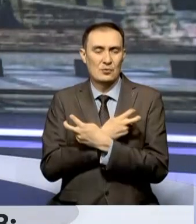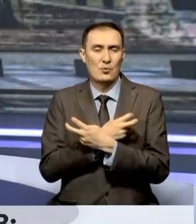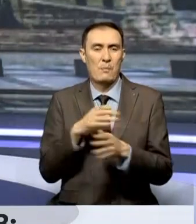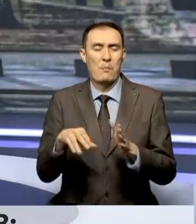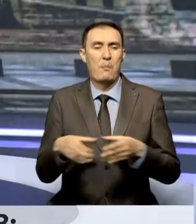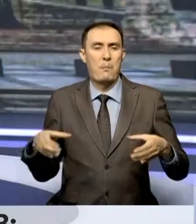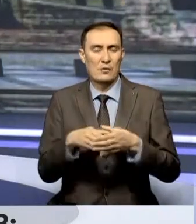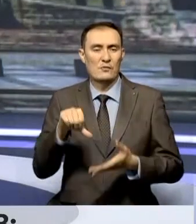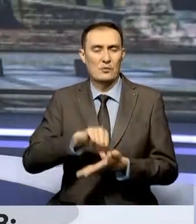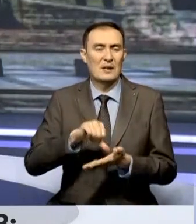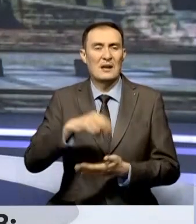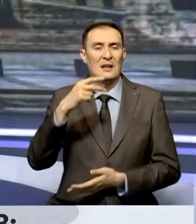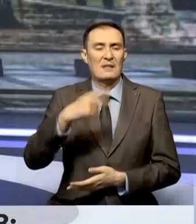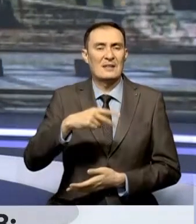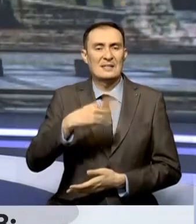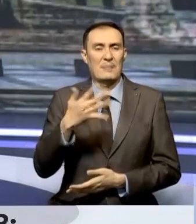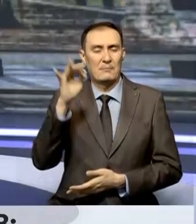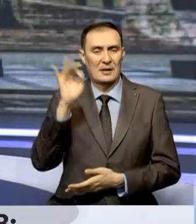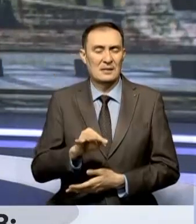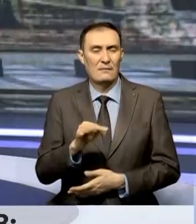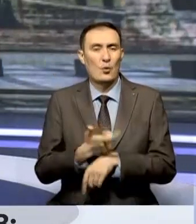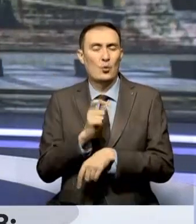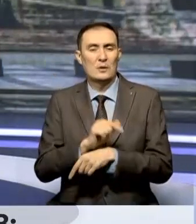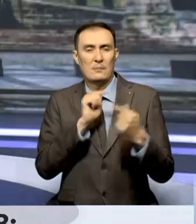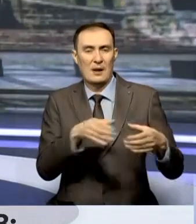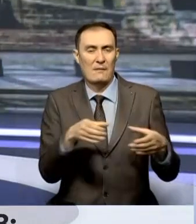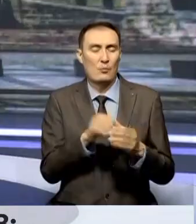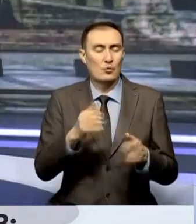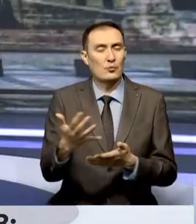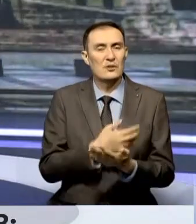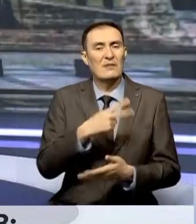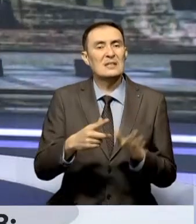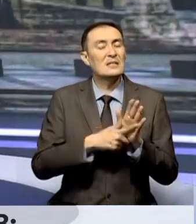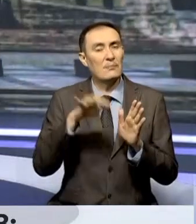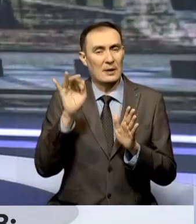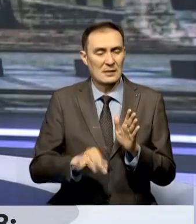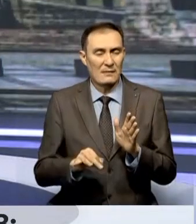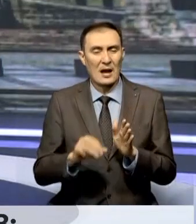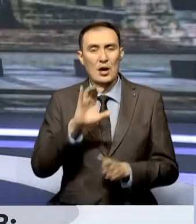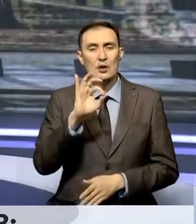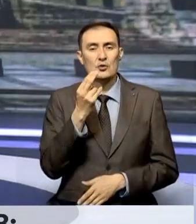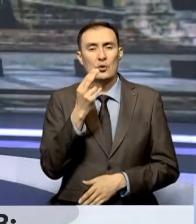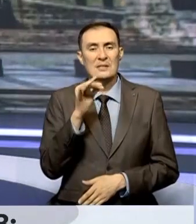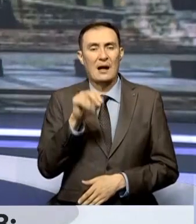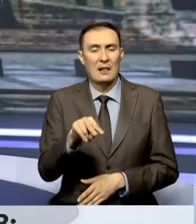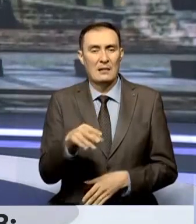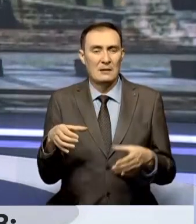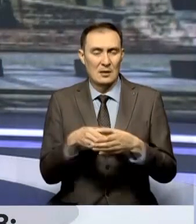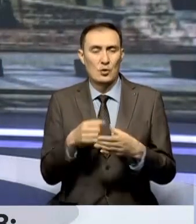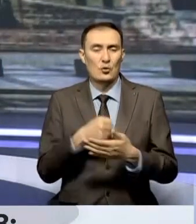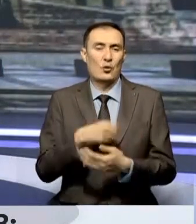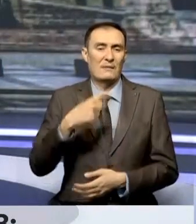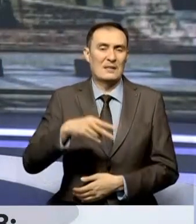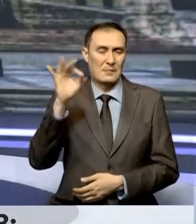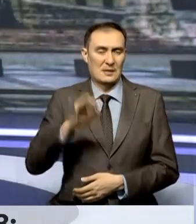партию выступает четверть избирателей. Ультраправые вполне могут получить до 27%, а социал-демократы до